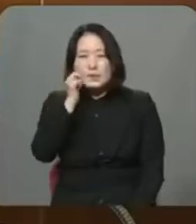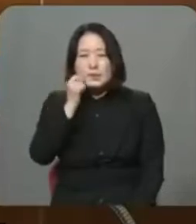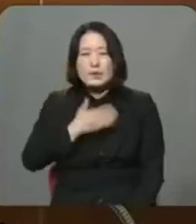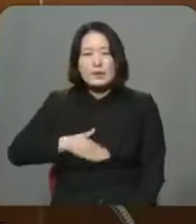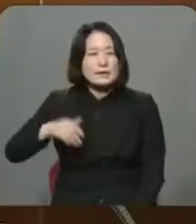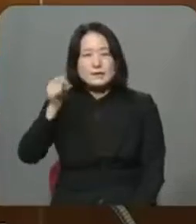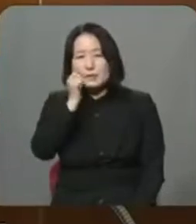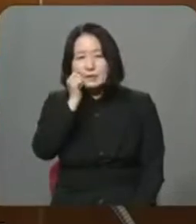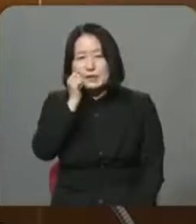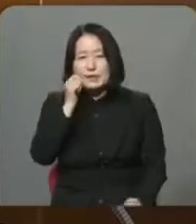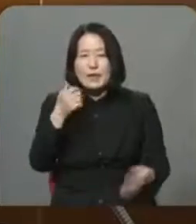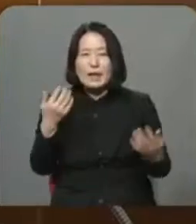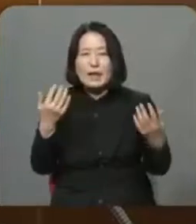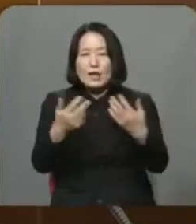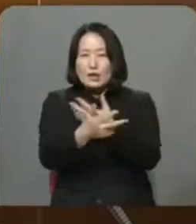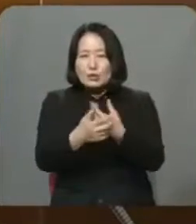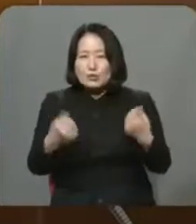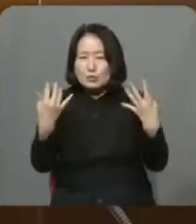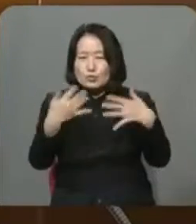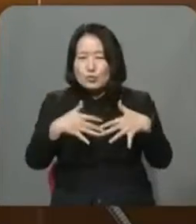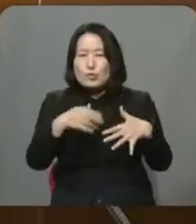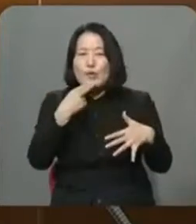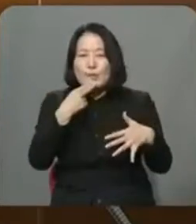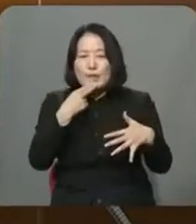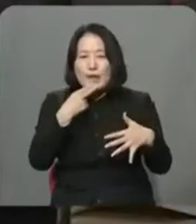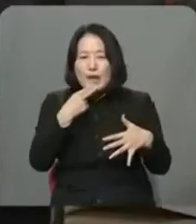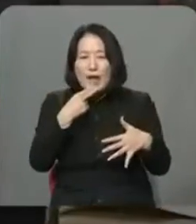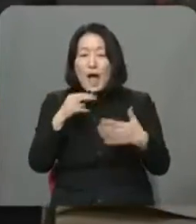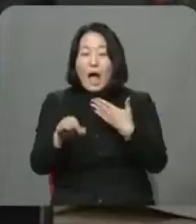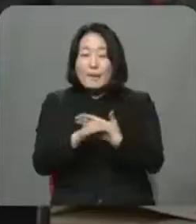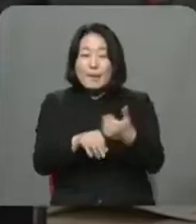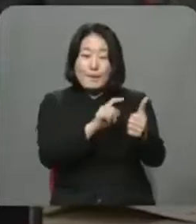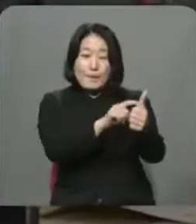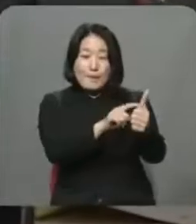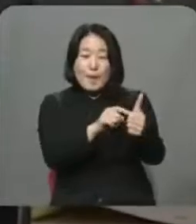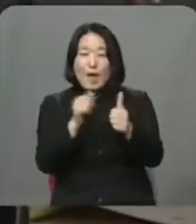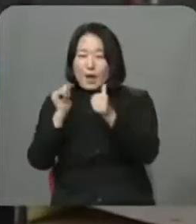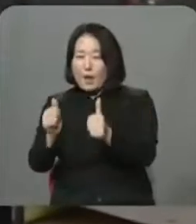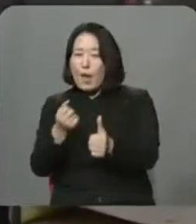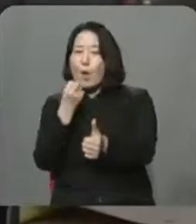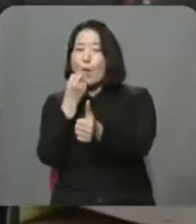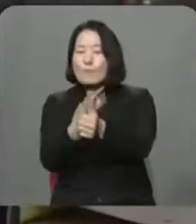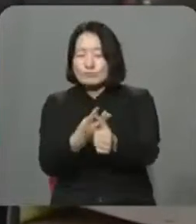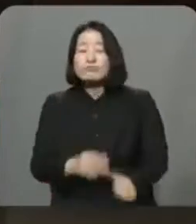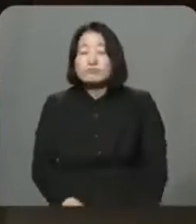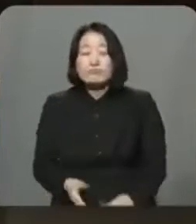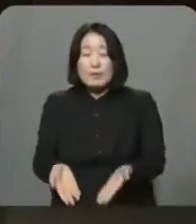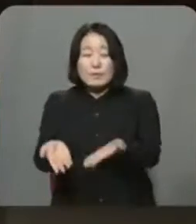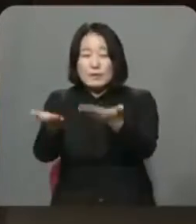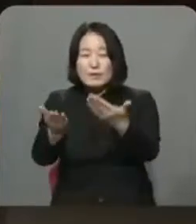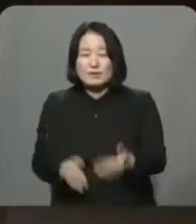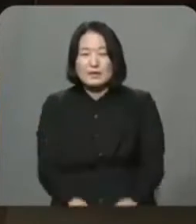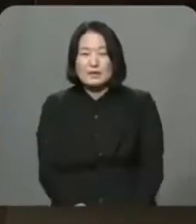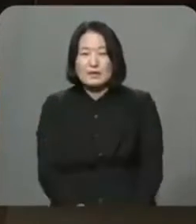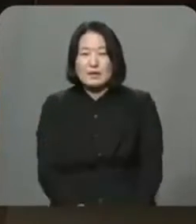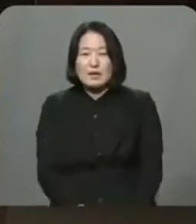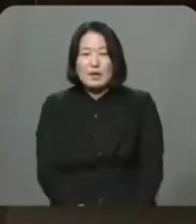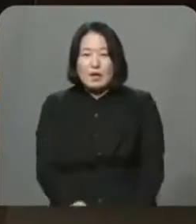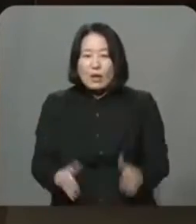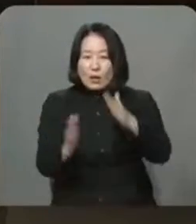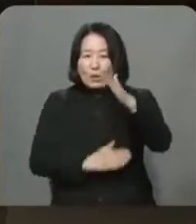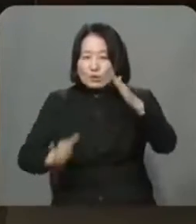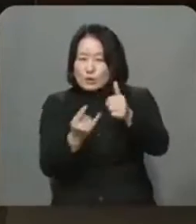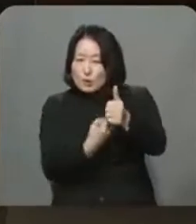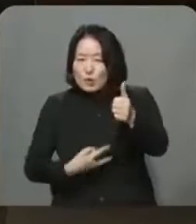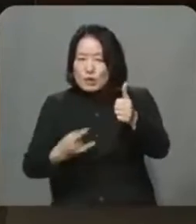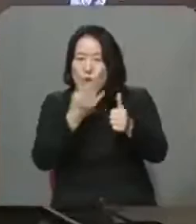제가 법률적으로 검토를 하고 이만희 사장을 검찰에 고발하겠습니다. 고발하십시오. 여당 의원은